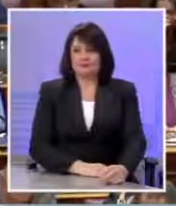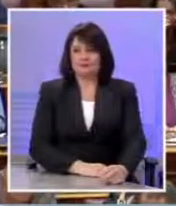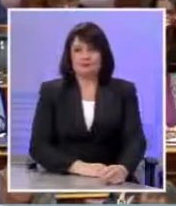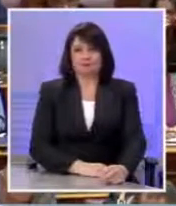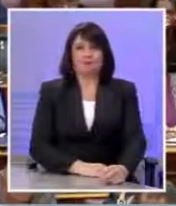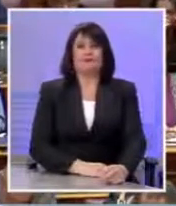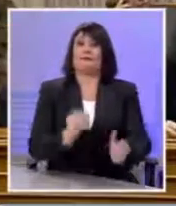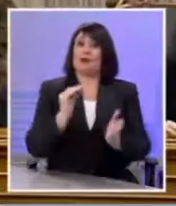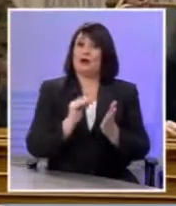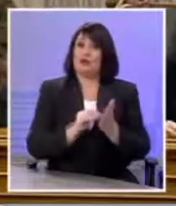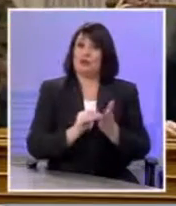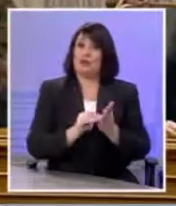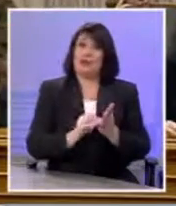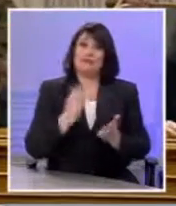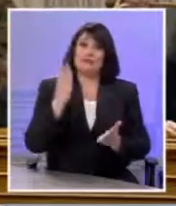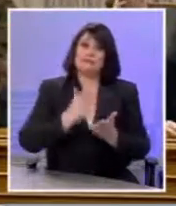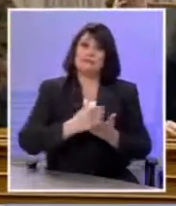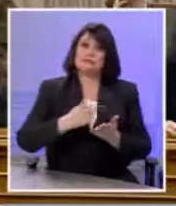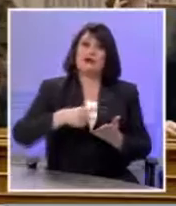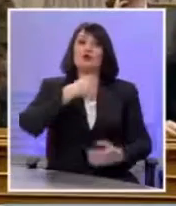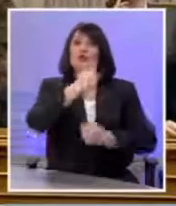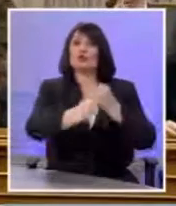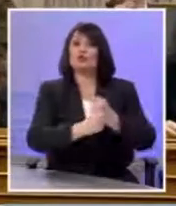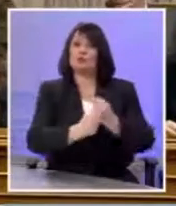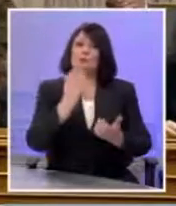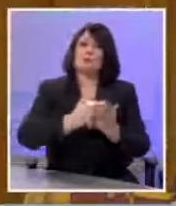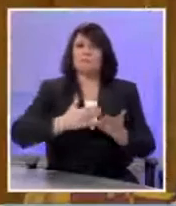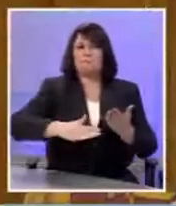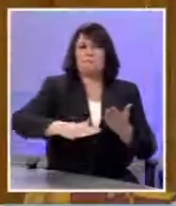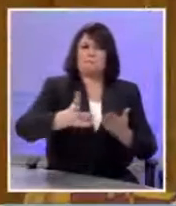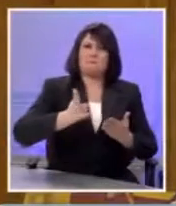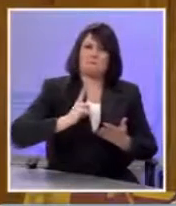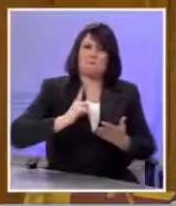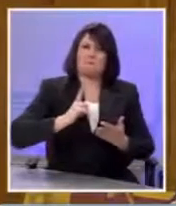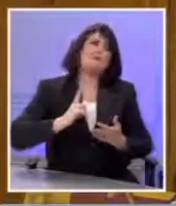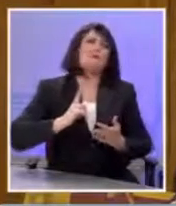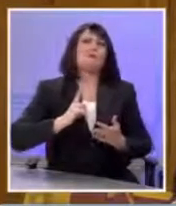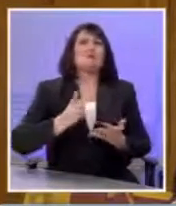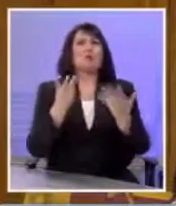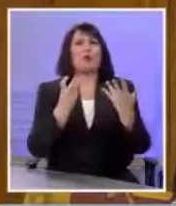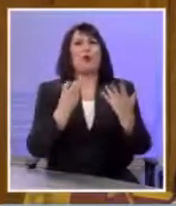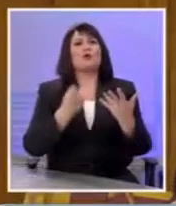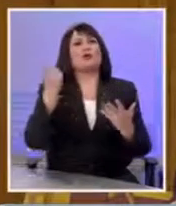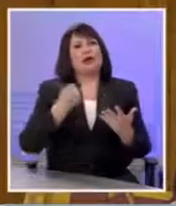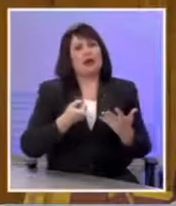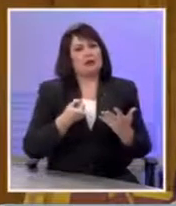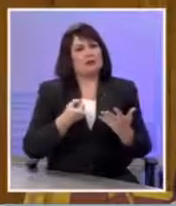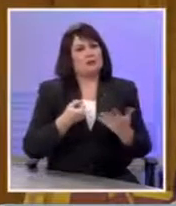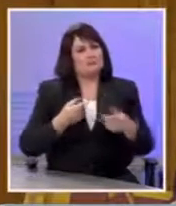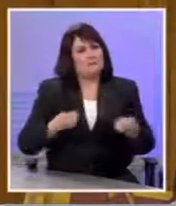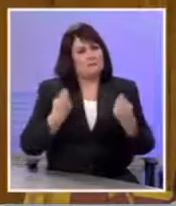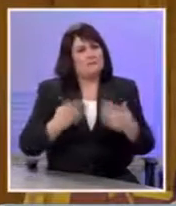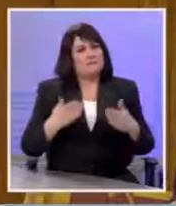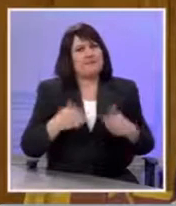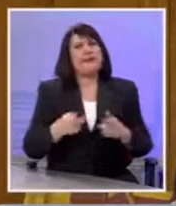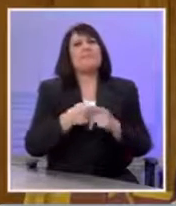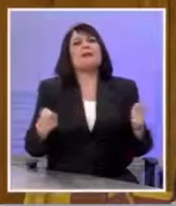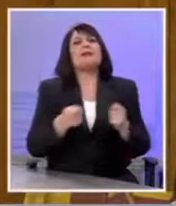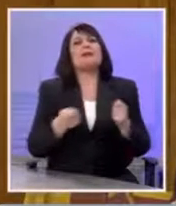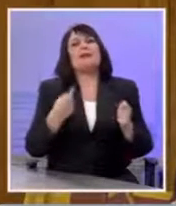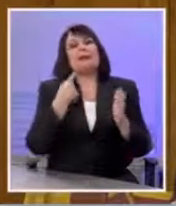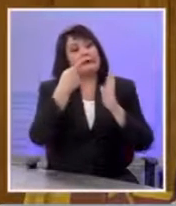Τέλος, ως τα μέσα του επόμενου έτους αναμένεται να έχει υλοποιηθεί το 80% το μέτρο που